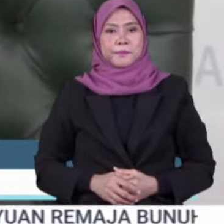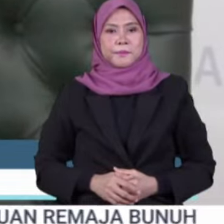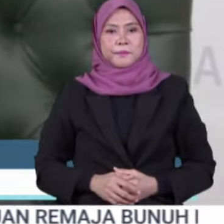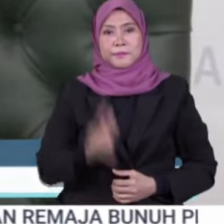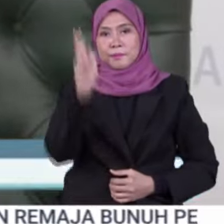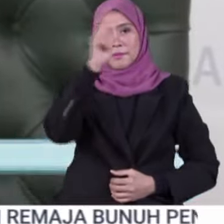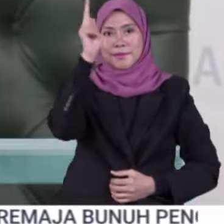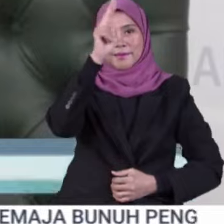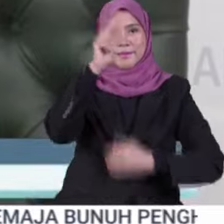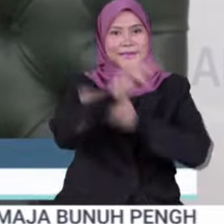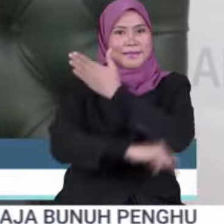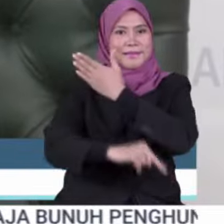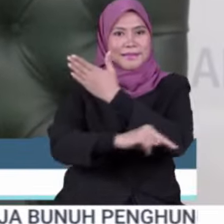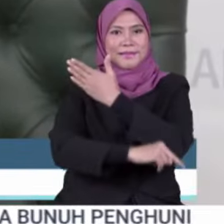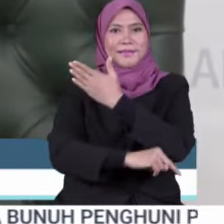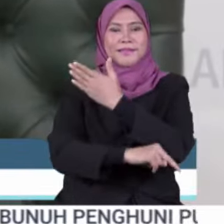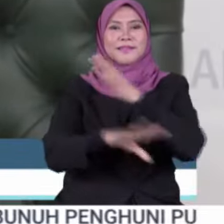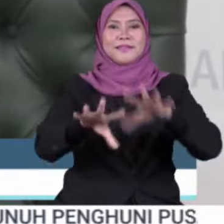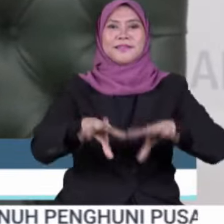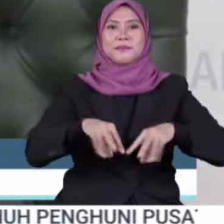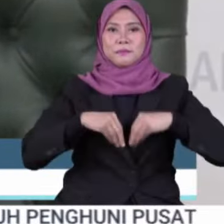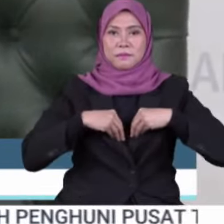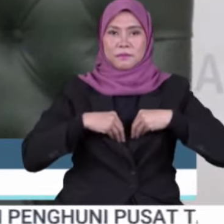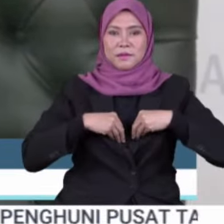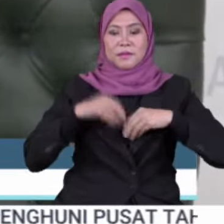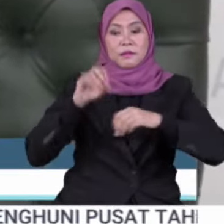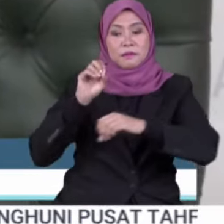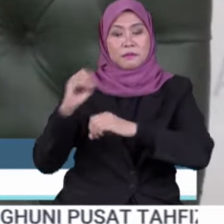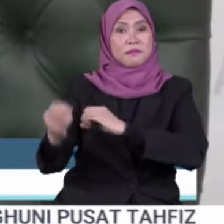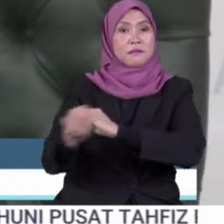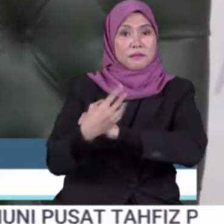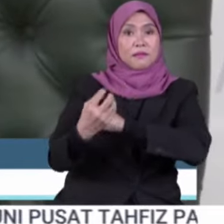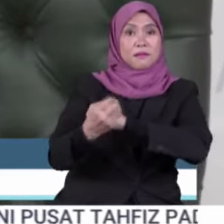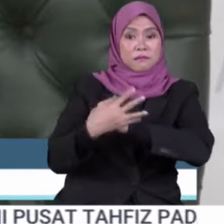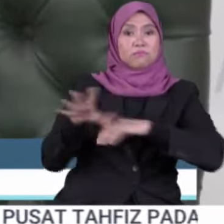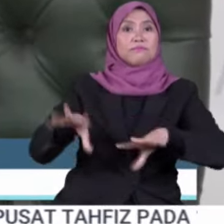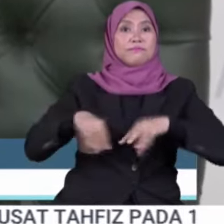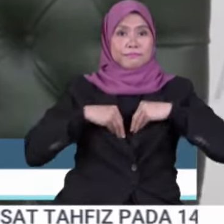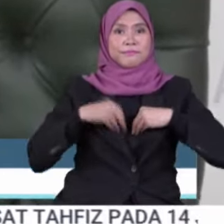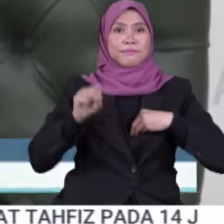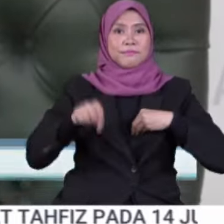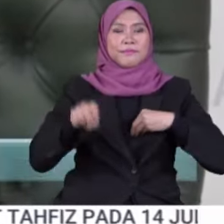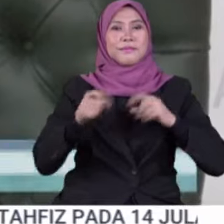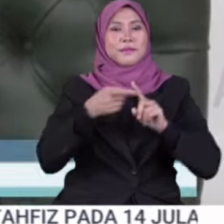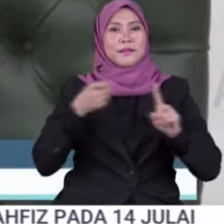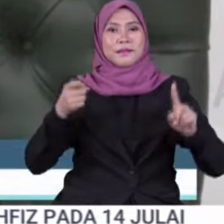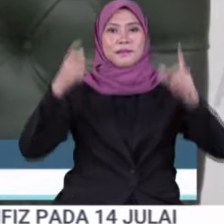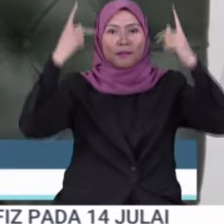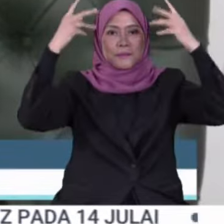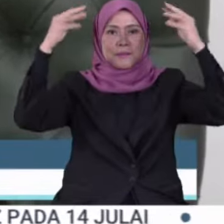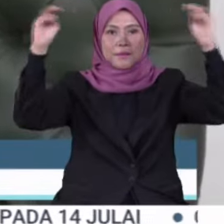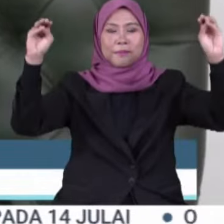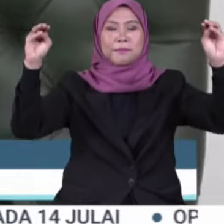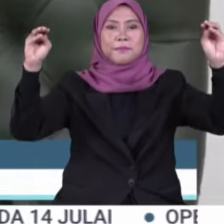Kerajaan negeri menerima nasihat yang amat berhormat Perdana